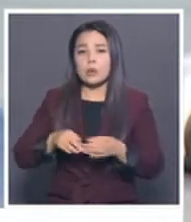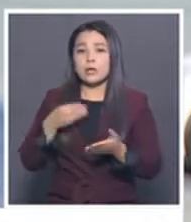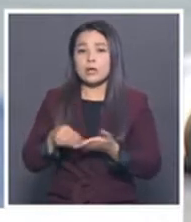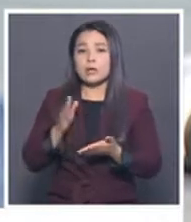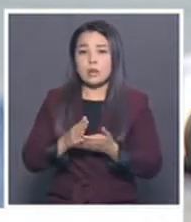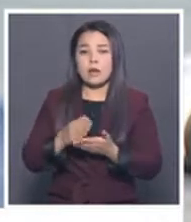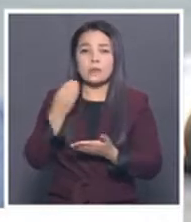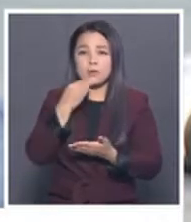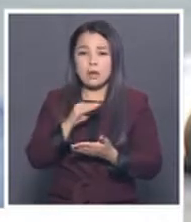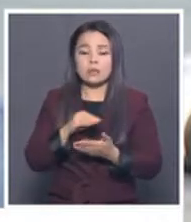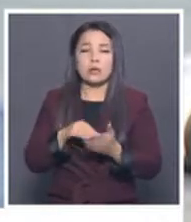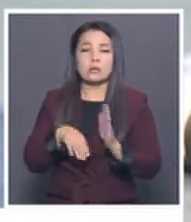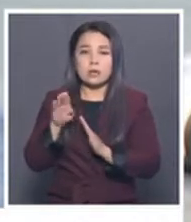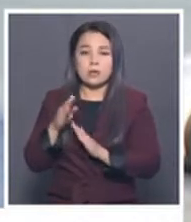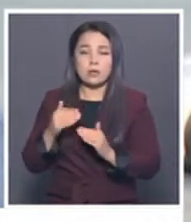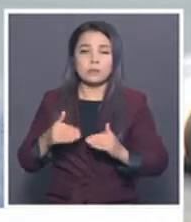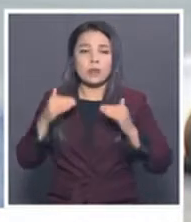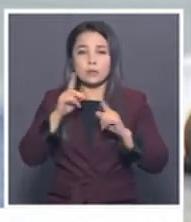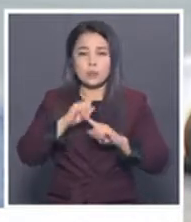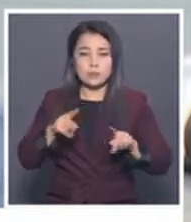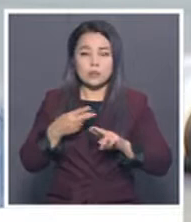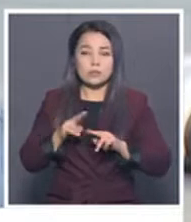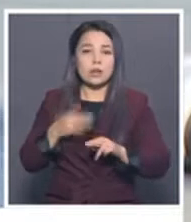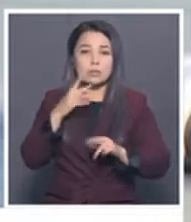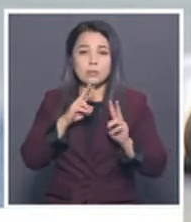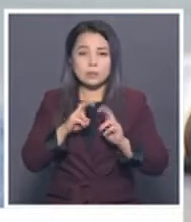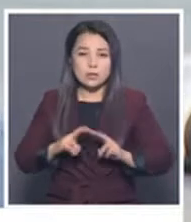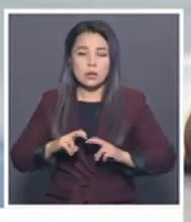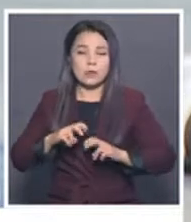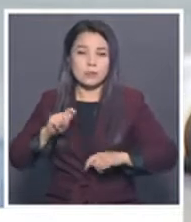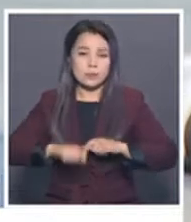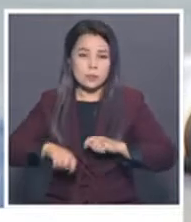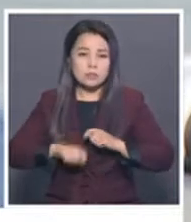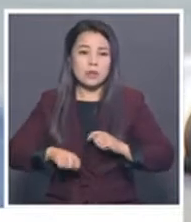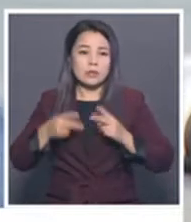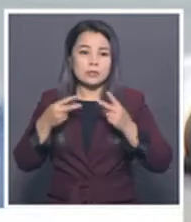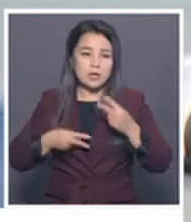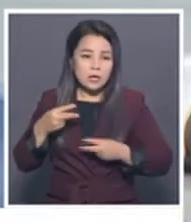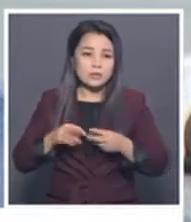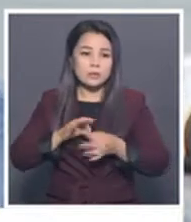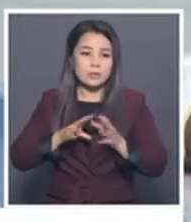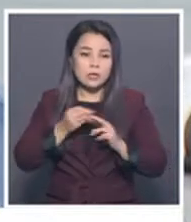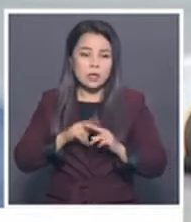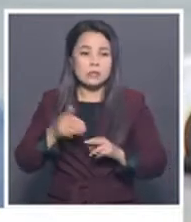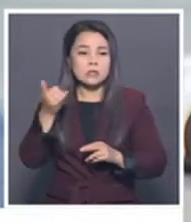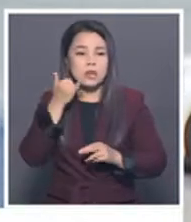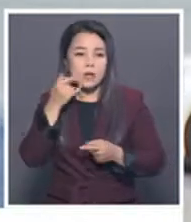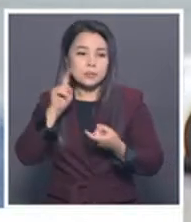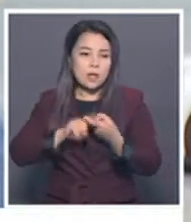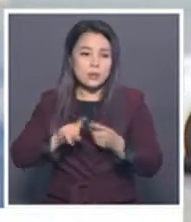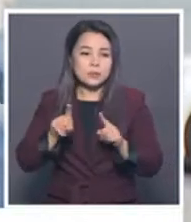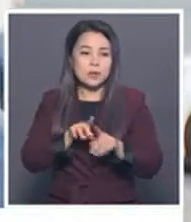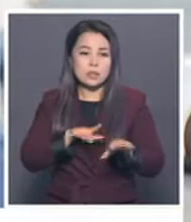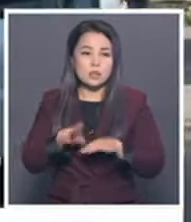интернет сапасы тікелей өсіп кетпейді біз өлшегеннен кейін. Яғни осы өлшеу нәтижелер бойынша біз ұялы байланыс операторлығына бір тиісті